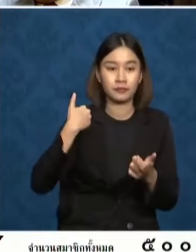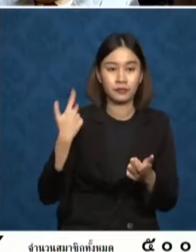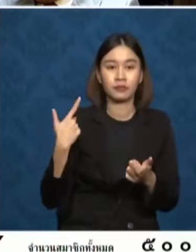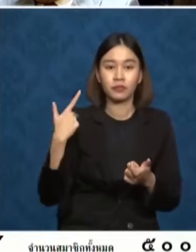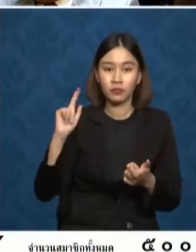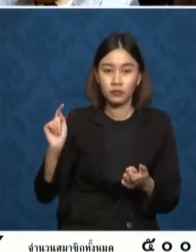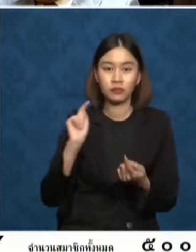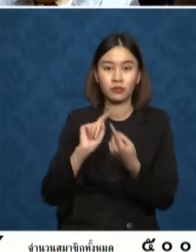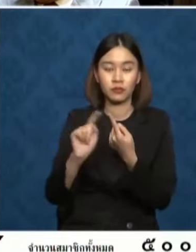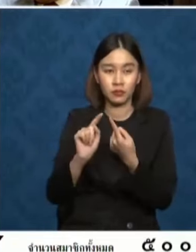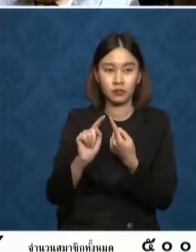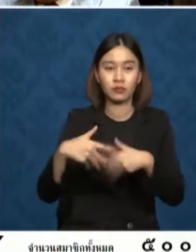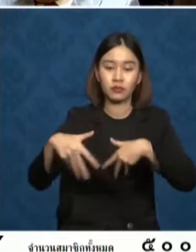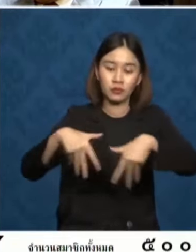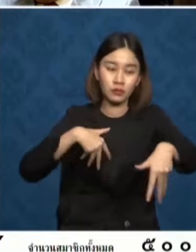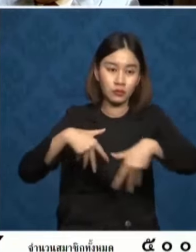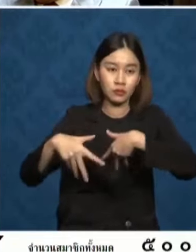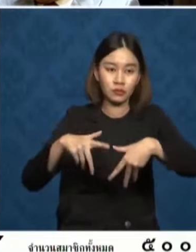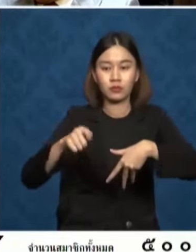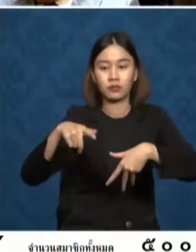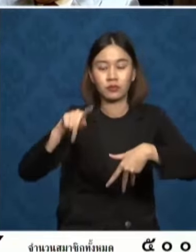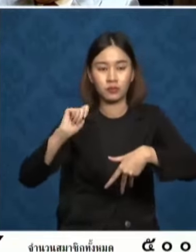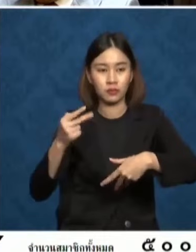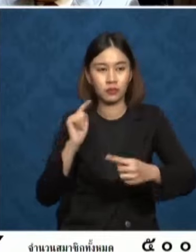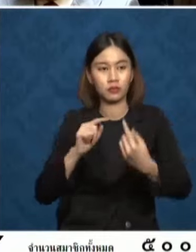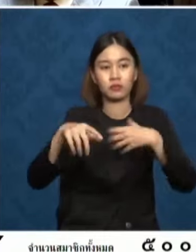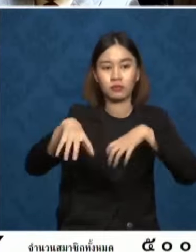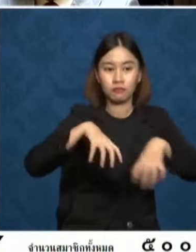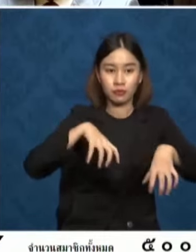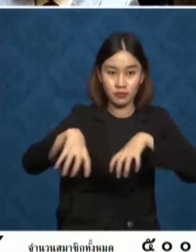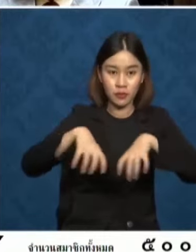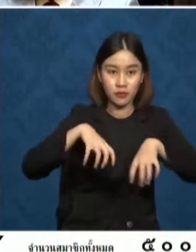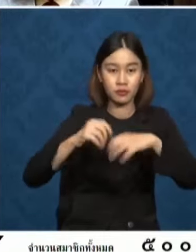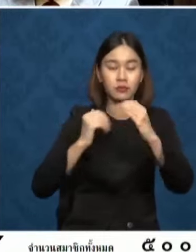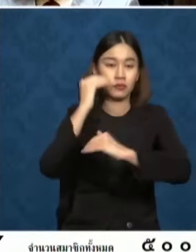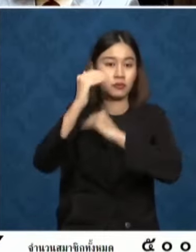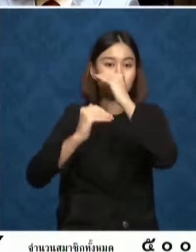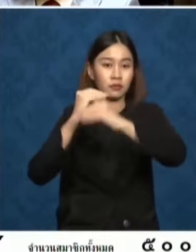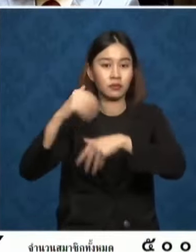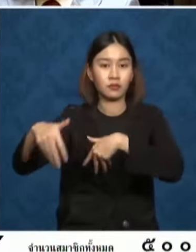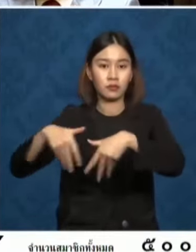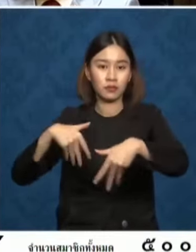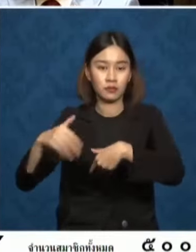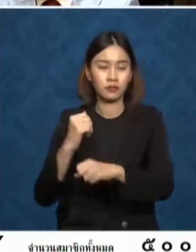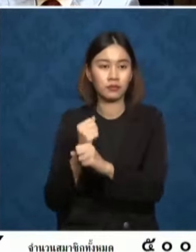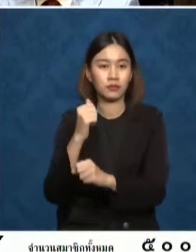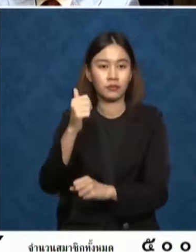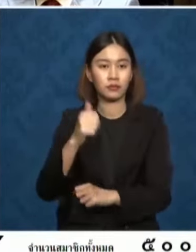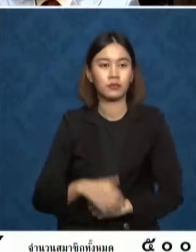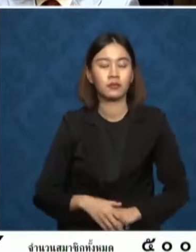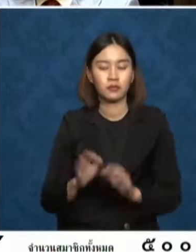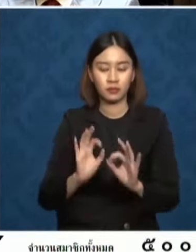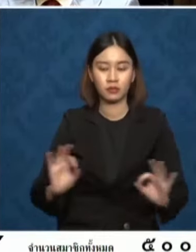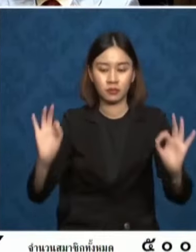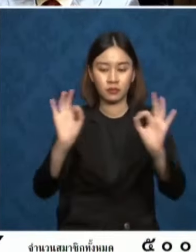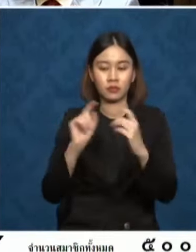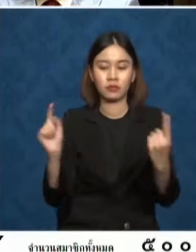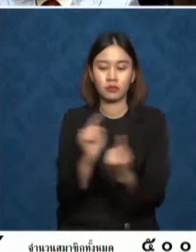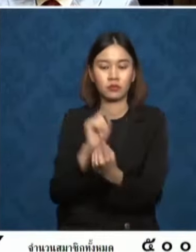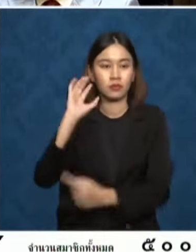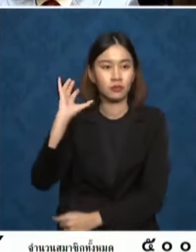ประโยชน์ต่อท้องถิ่นในการจัดการแล้วก็การพัฒนาท้องถิ่นนะครับโดยเฉพาะใน